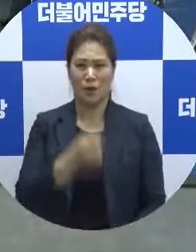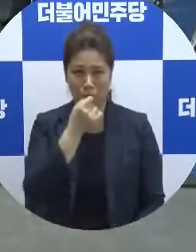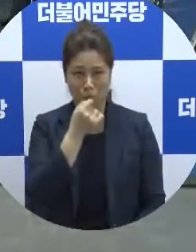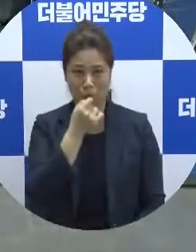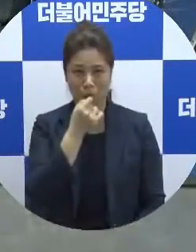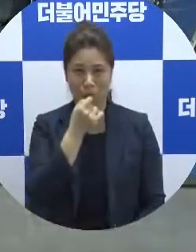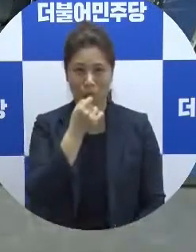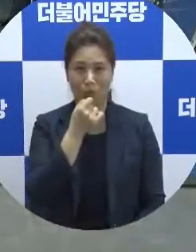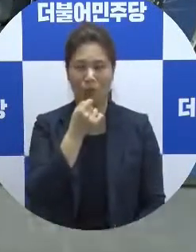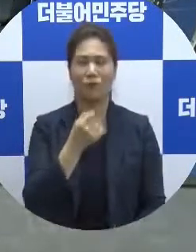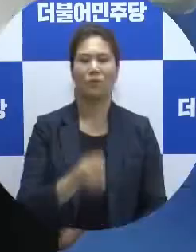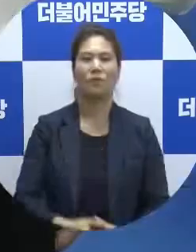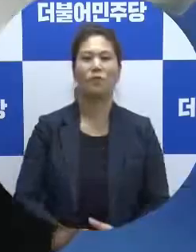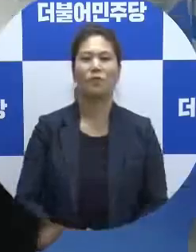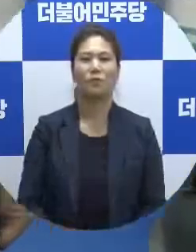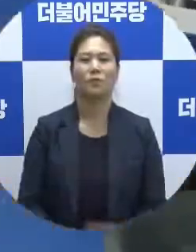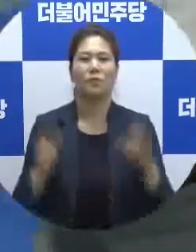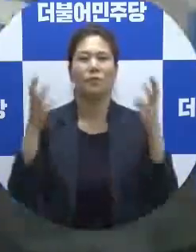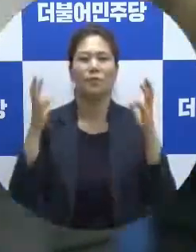네, 나머지 분들 박수 부탁드리겠습니다.